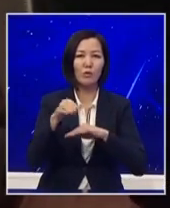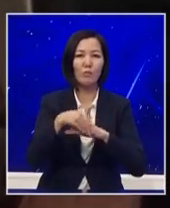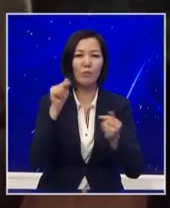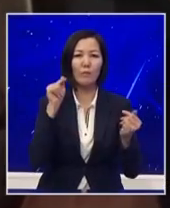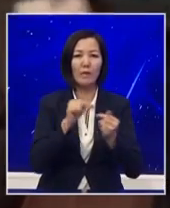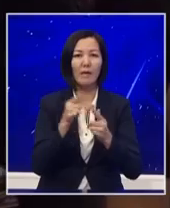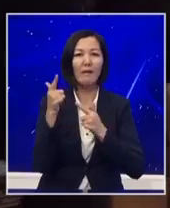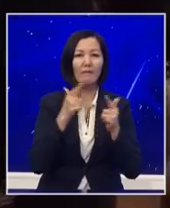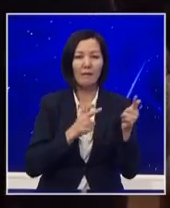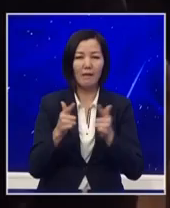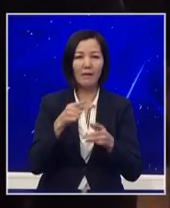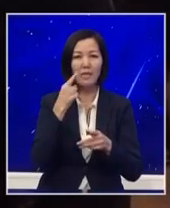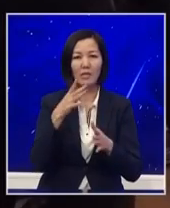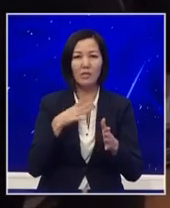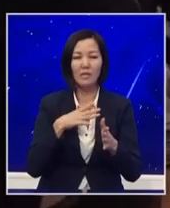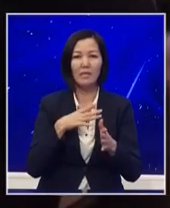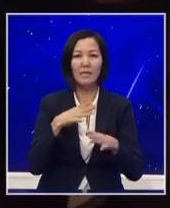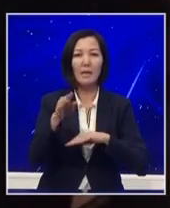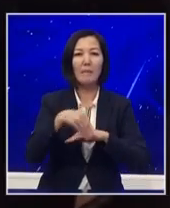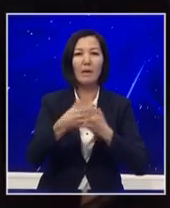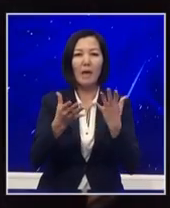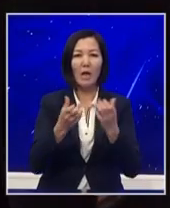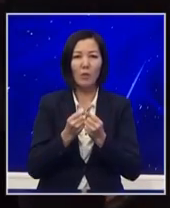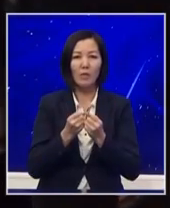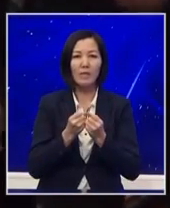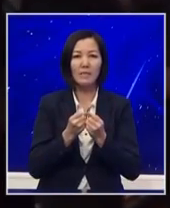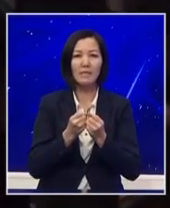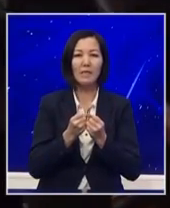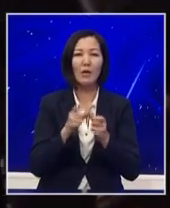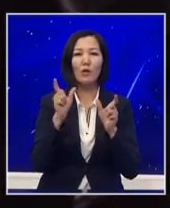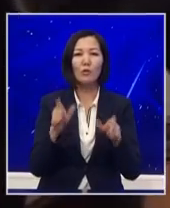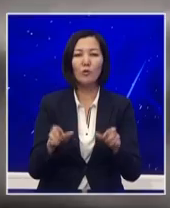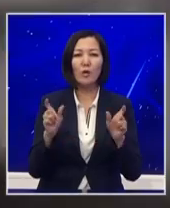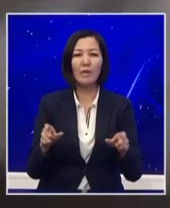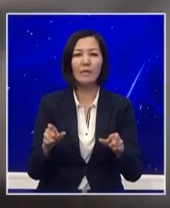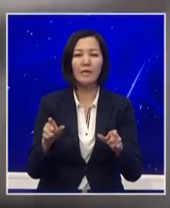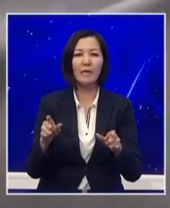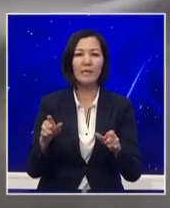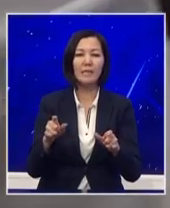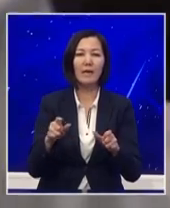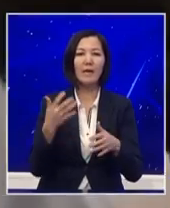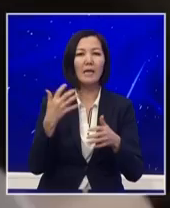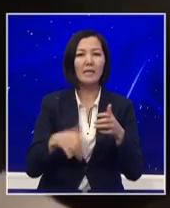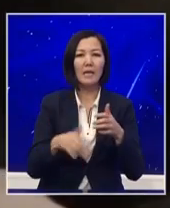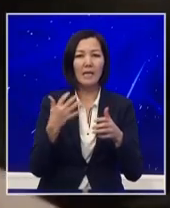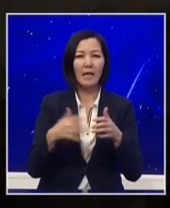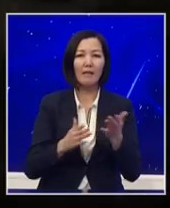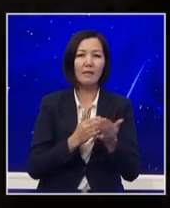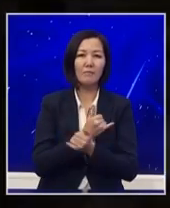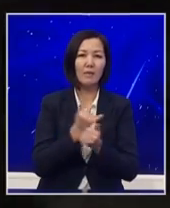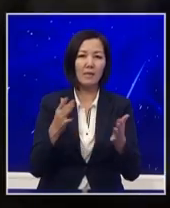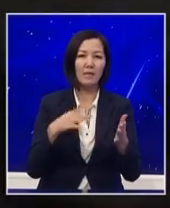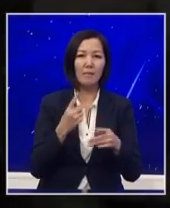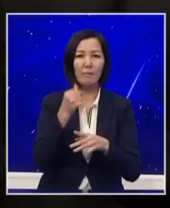күреске дайын екенін жеткізген. Ал пара алу кезінде ведомство немен тұлғаның арасындағы делдалдар